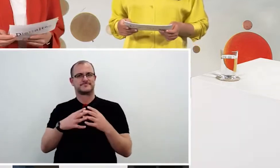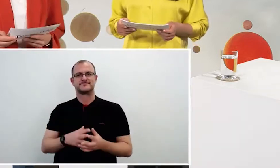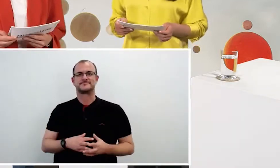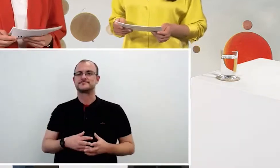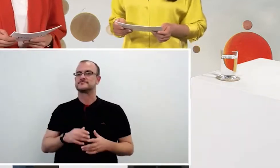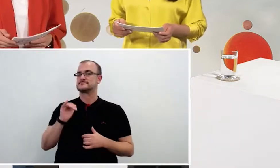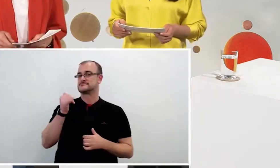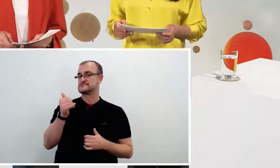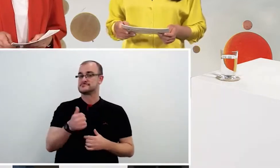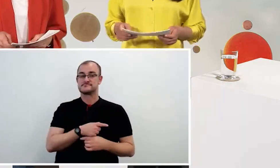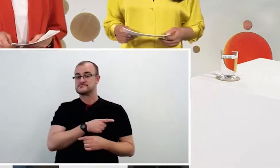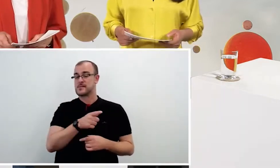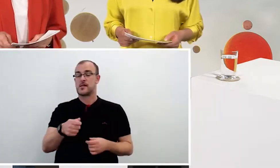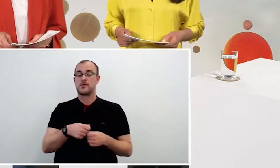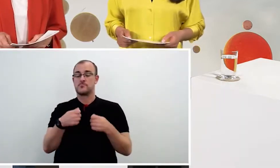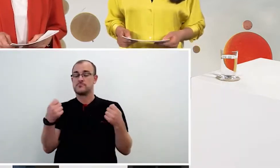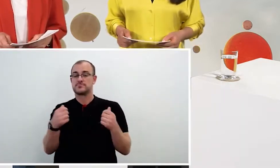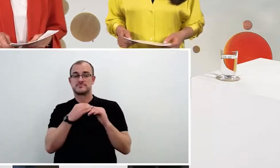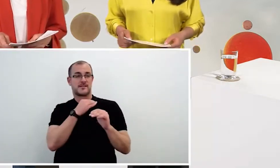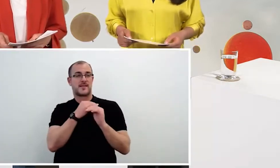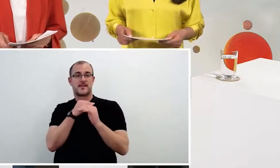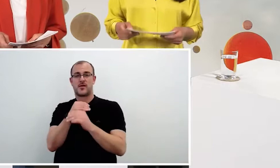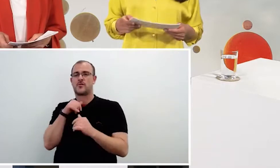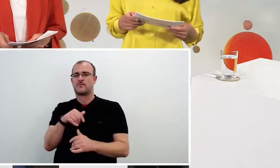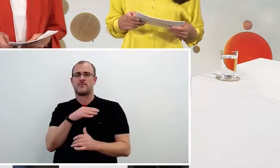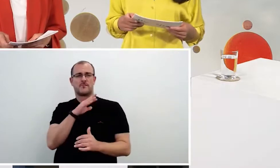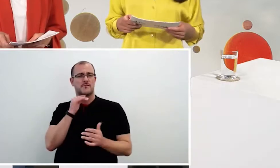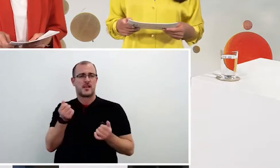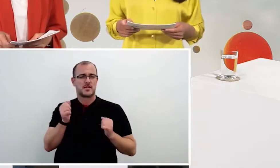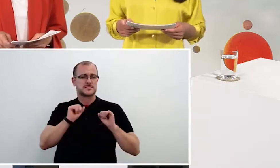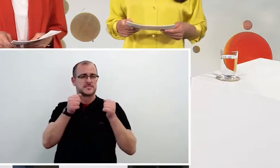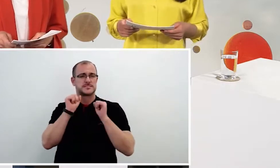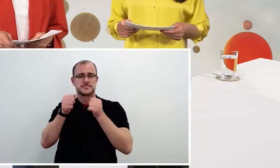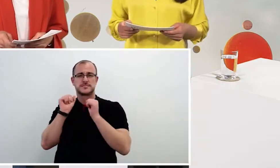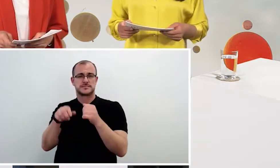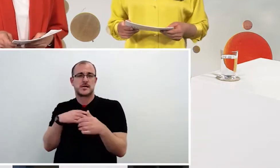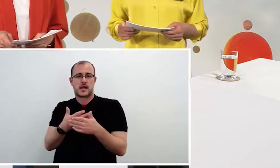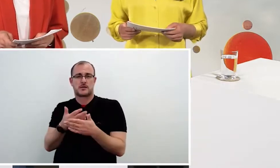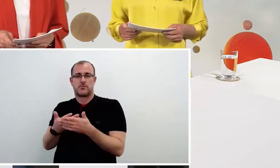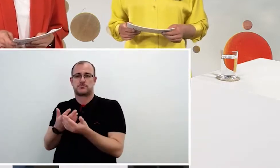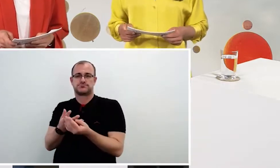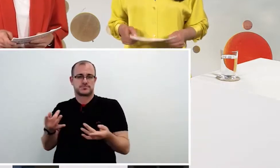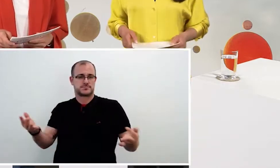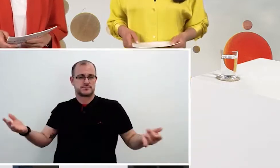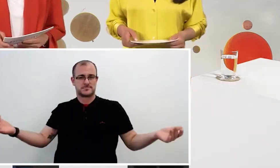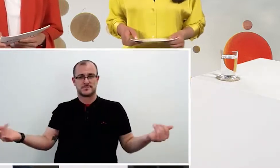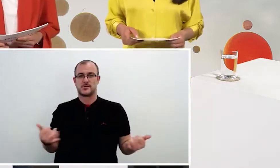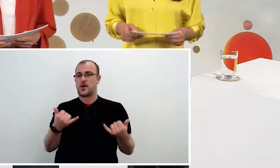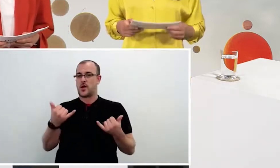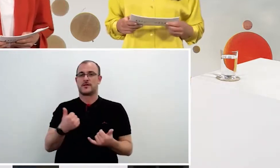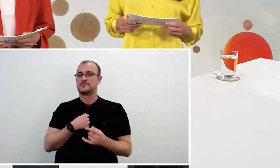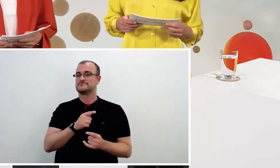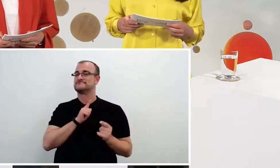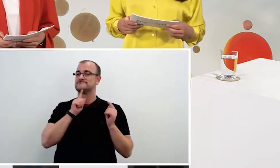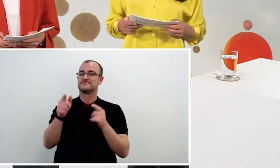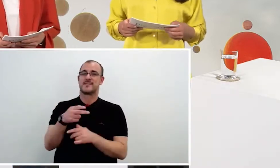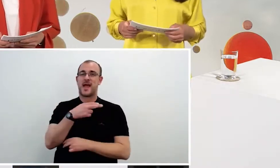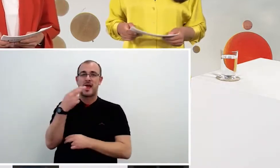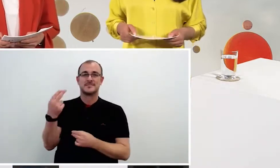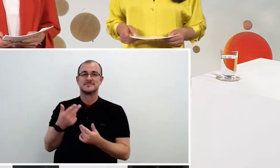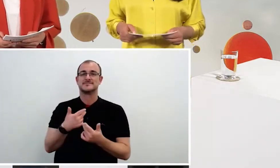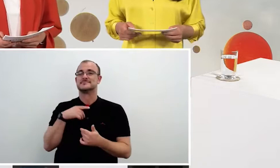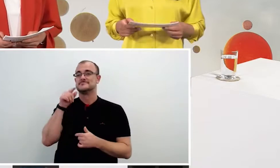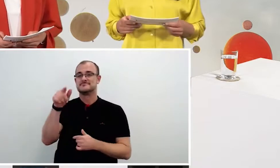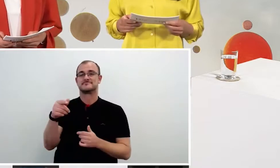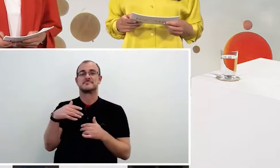Ja, in allen Bundesländern sind heute viele Aktivitäten geboten. Wir wollen direkt mal nach Hessen schalten. Dort